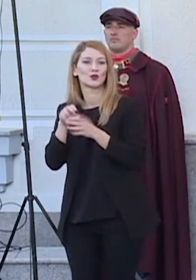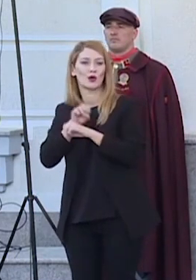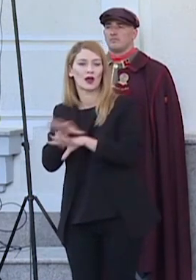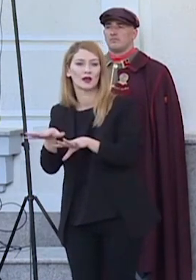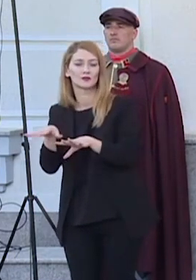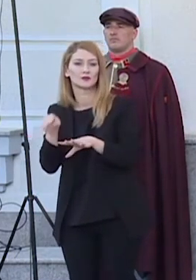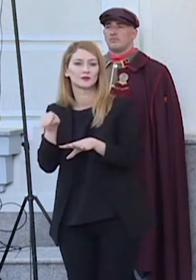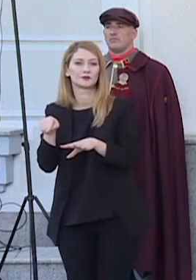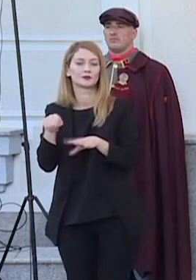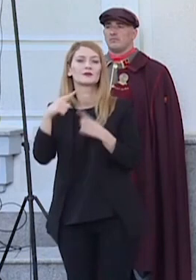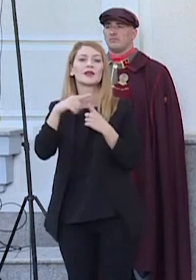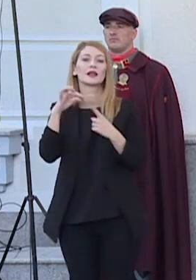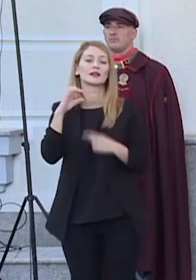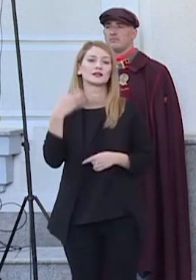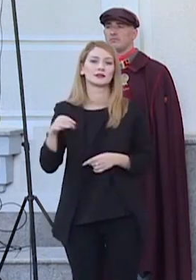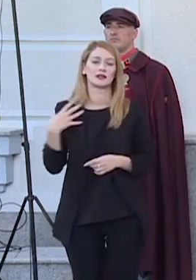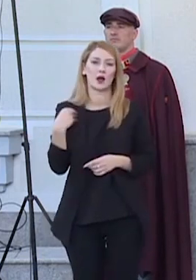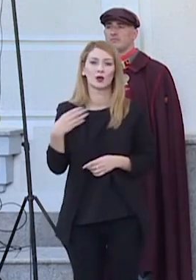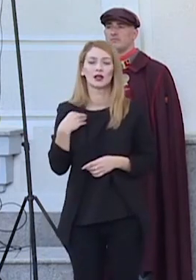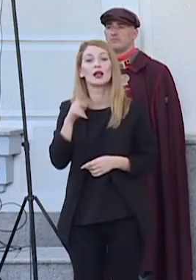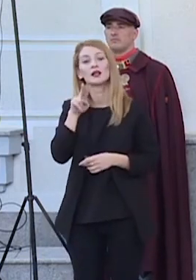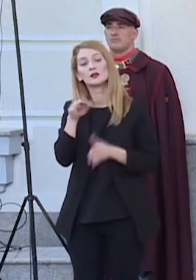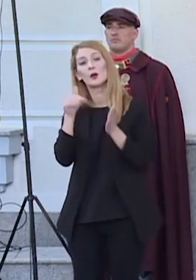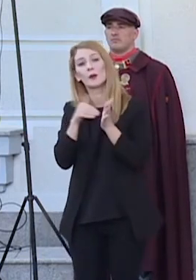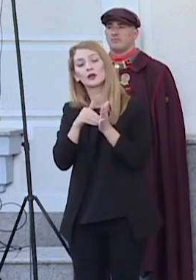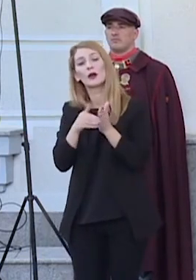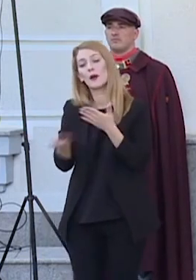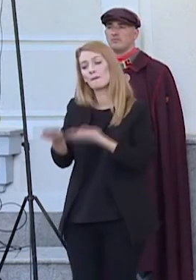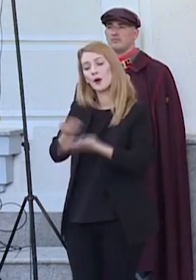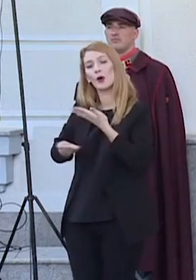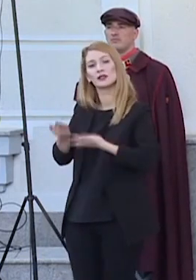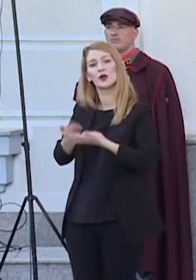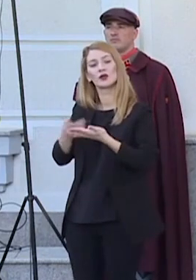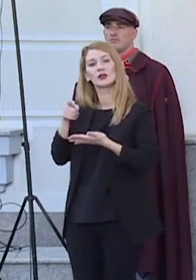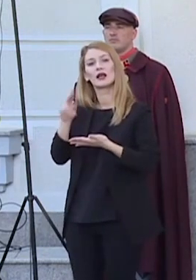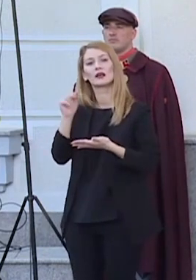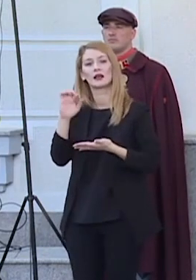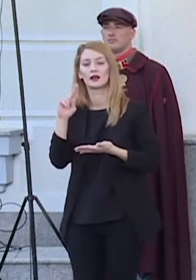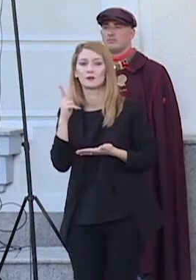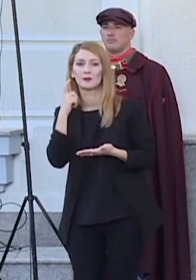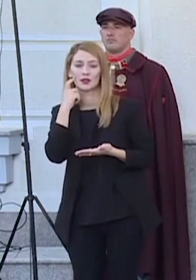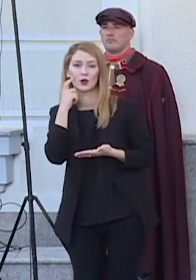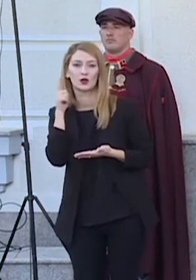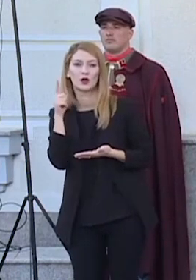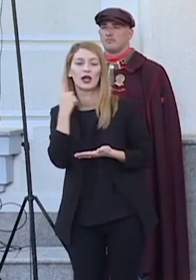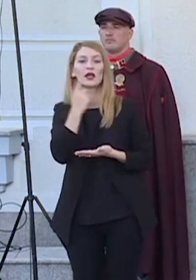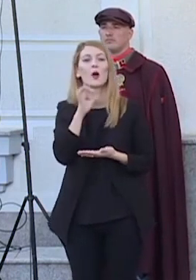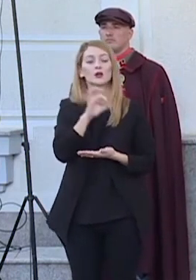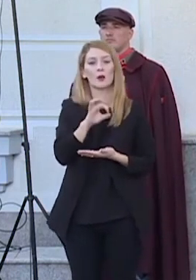во ТЕЦ Неготино и потребен за производствениот процес во рек Битола и во